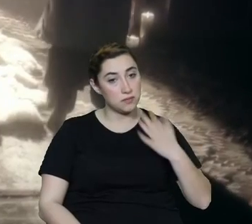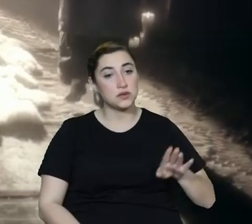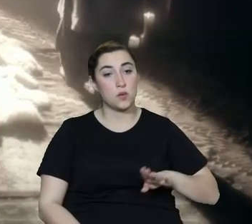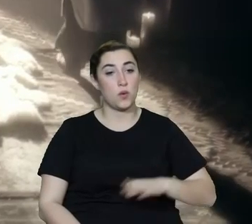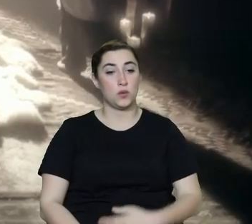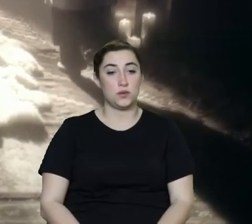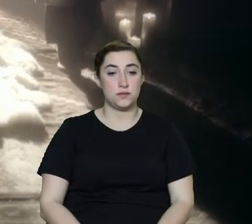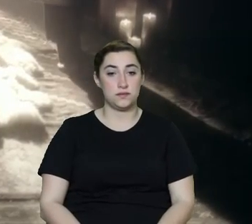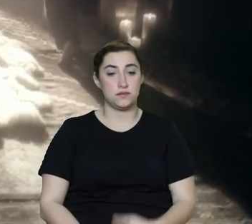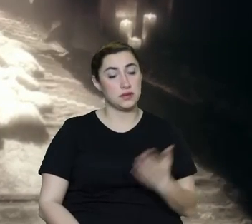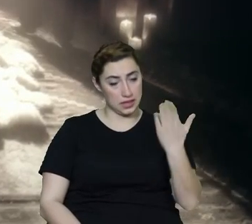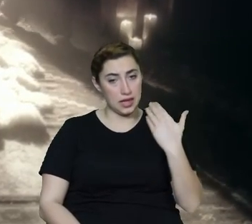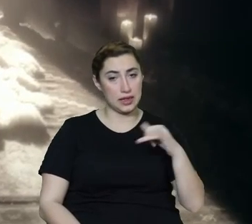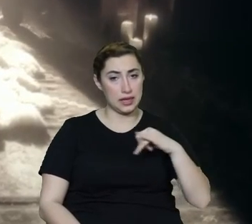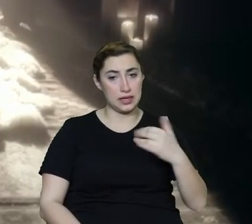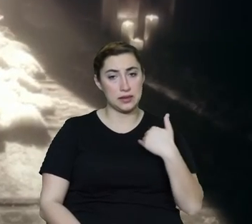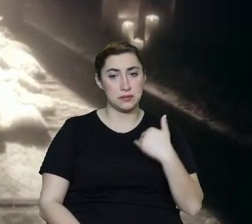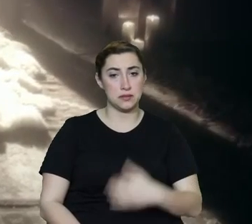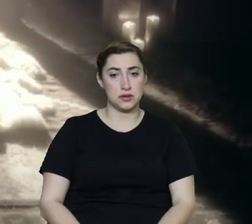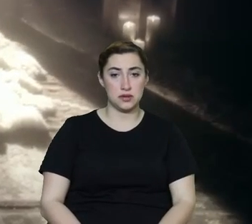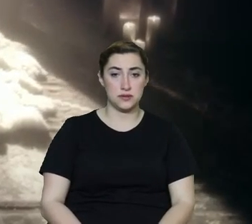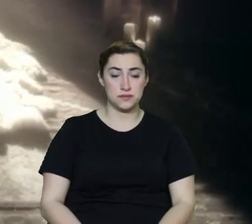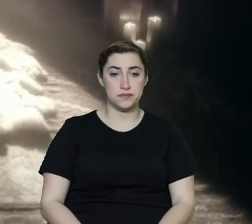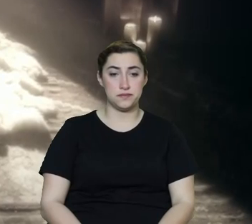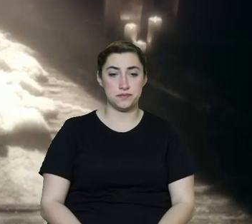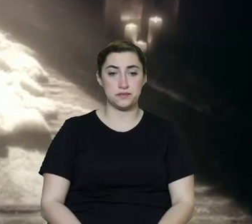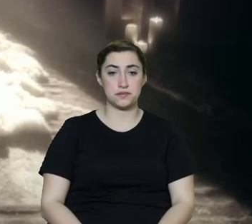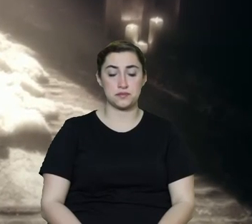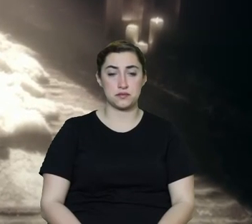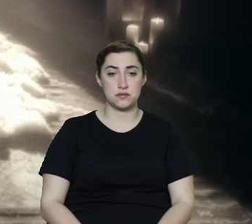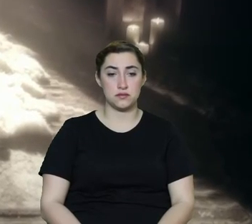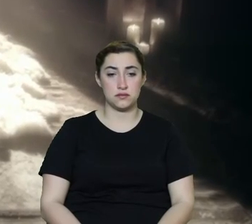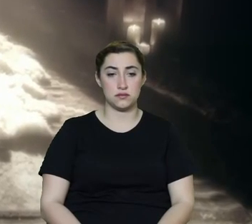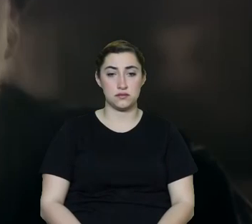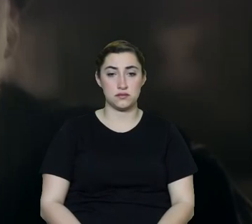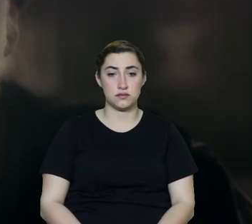oğul. Yaklaş hele. Omzunda heybesiyle yaklaşıyor.